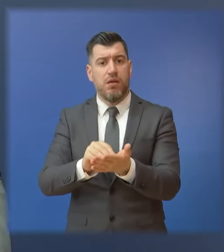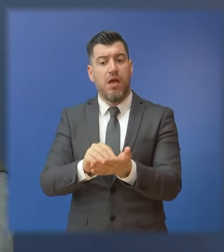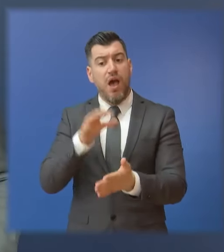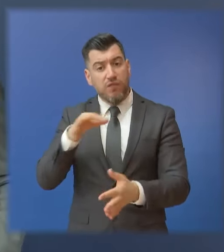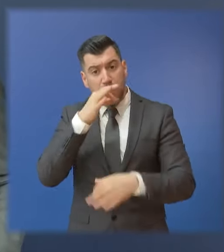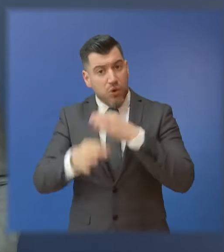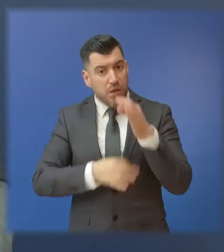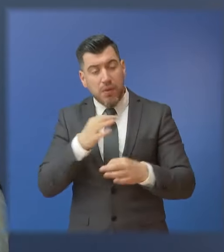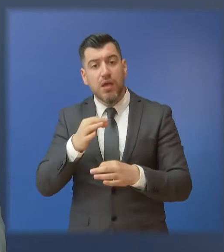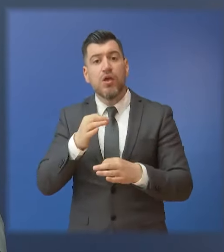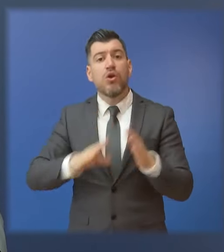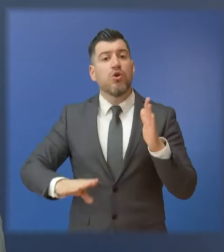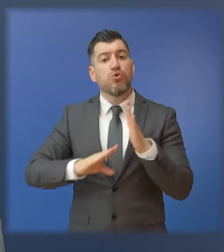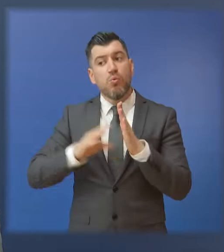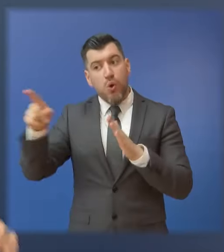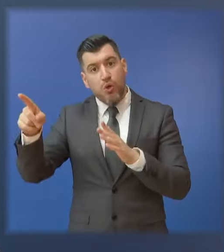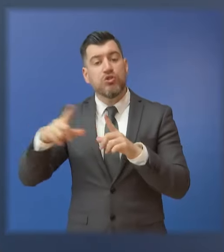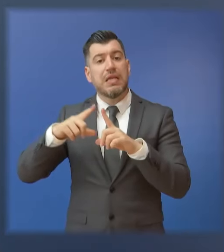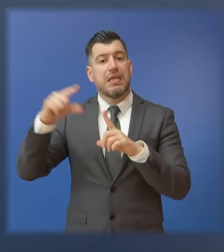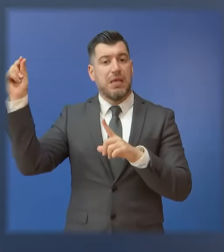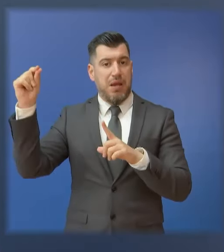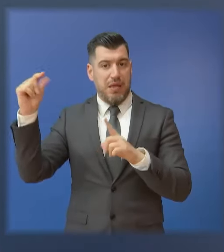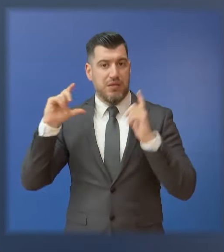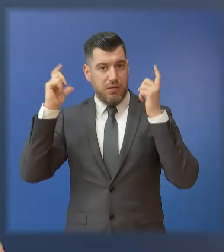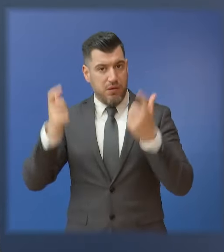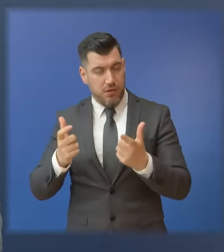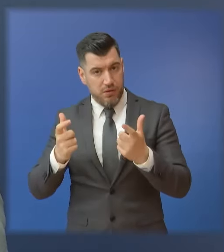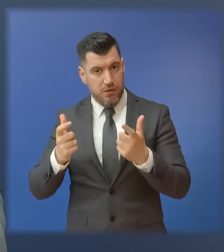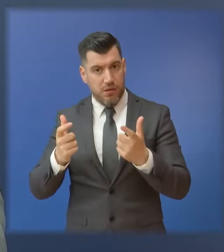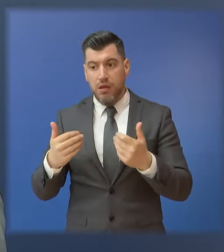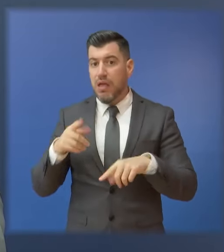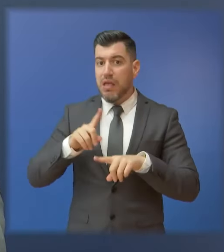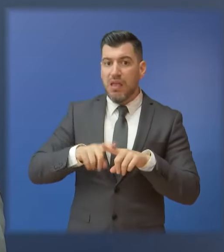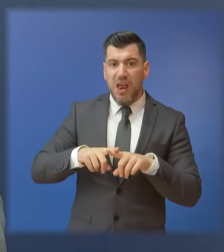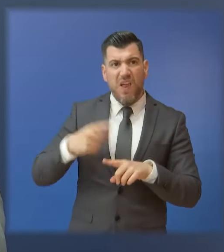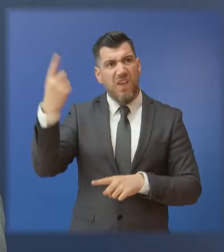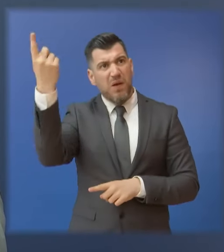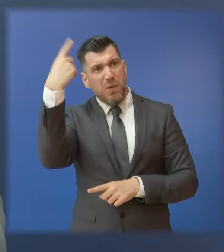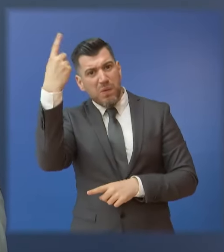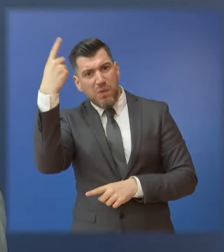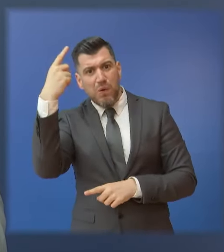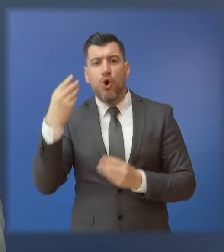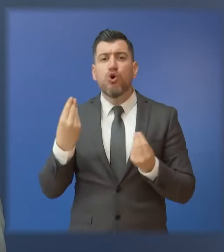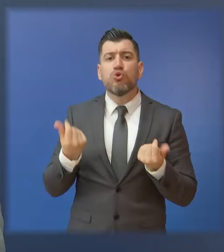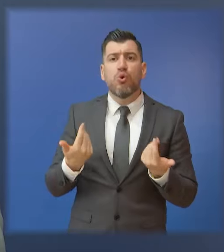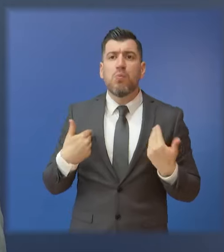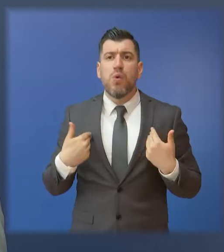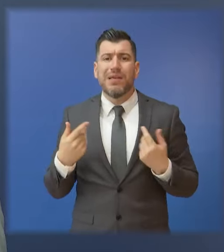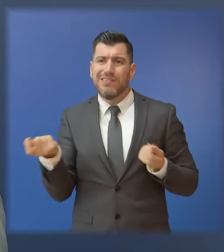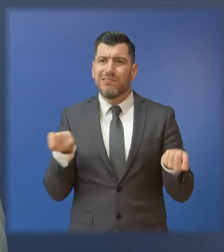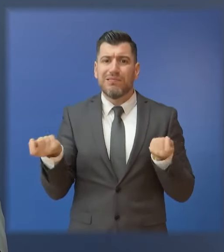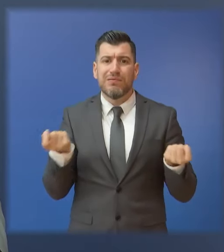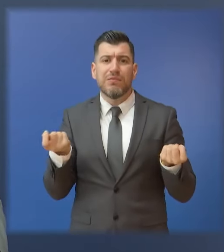πρόεδρος της κυπριακής δημοκρατίας ο κύριος χριστοδουλίδης η ελλάδα δεν δέχεται υποδείξεις για τον τρόπο με τον οποίον ασκεί την πολιτική της και